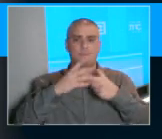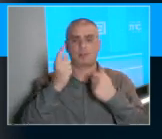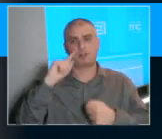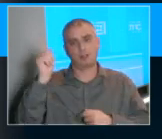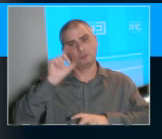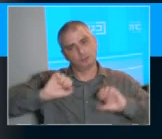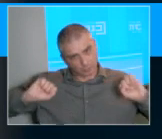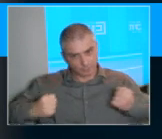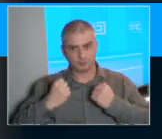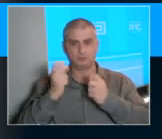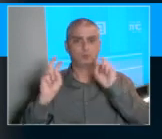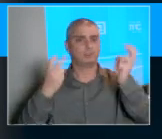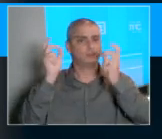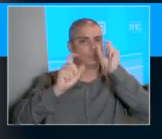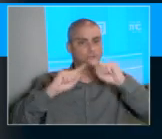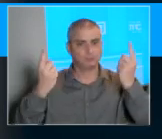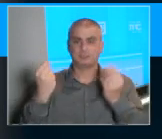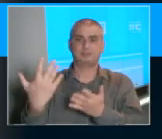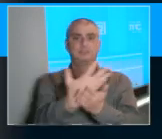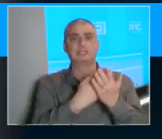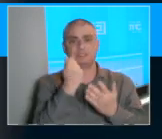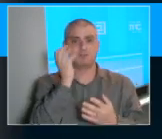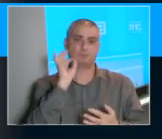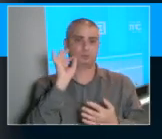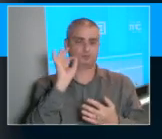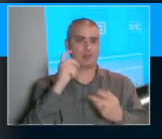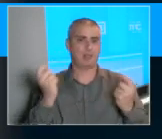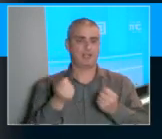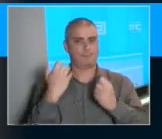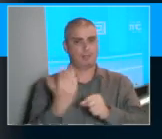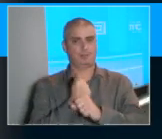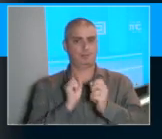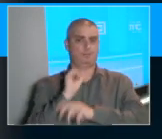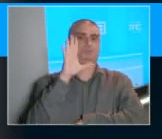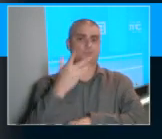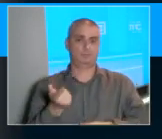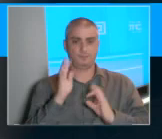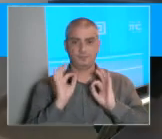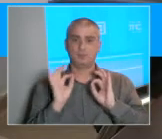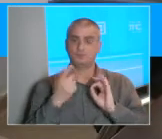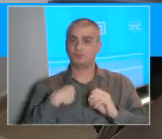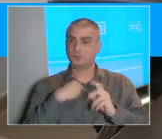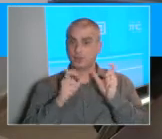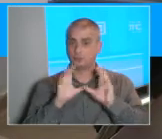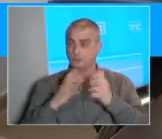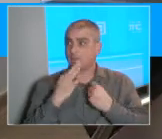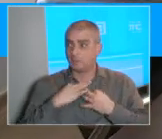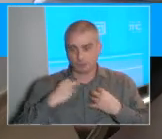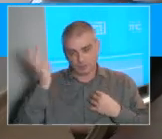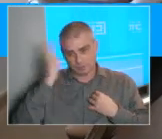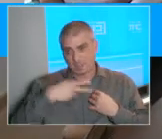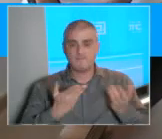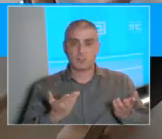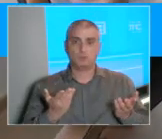אנשים יתגייסו, גייסו אחרים, גייסו כספים כדי שהקמפיין הזה יעלה לאוויר, כדי שהאנשים במחנה שלנו